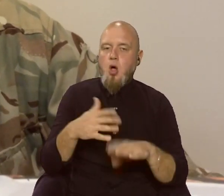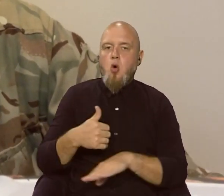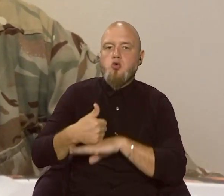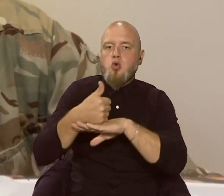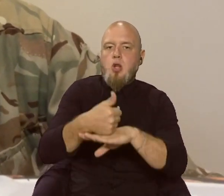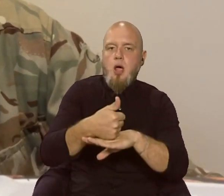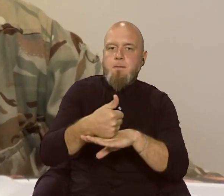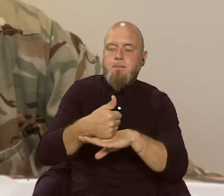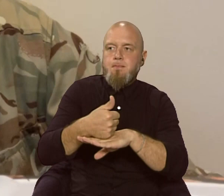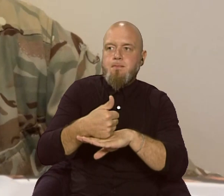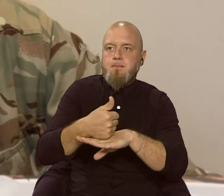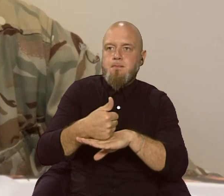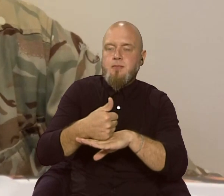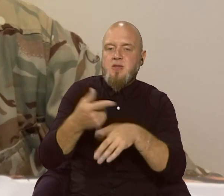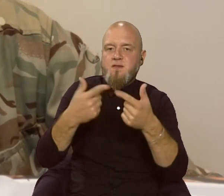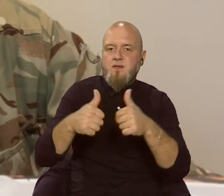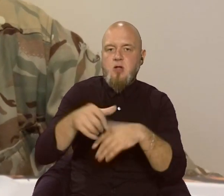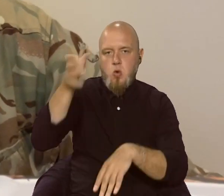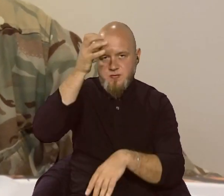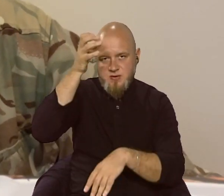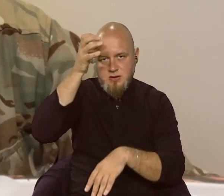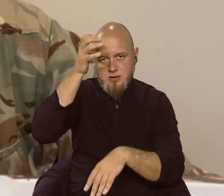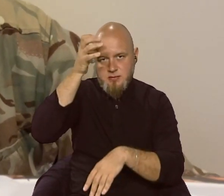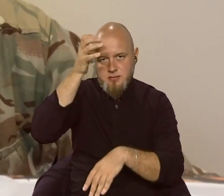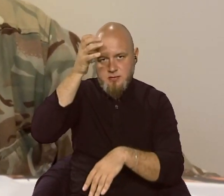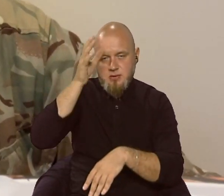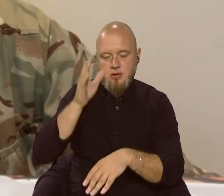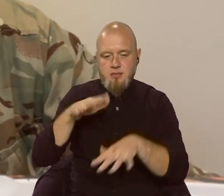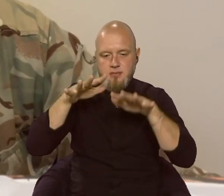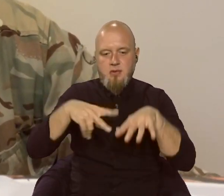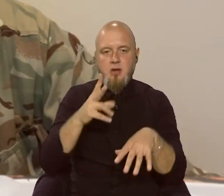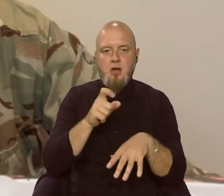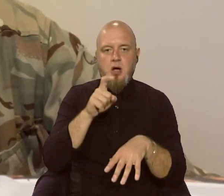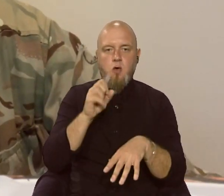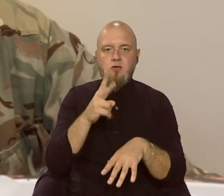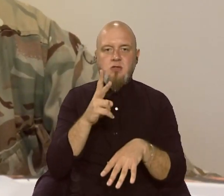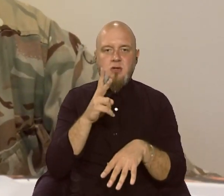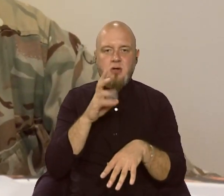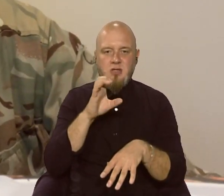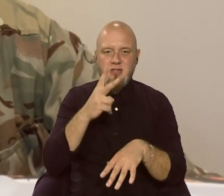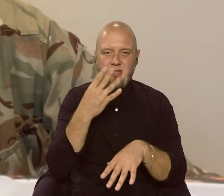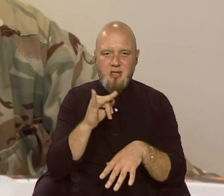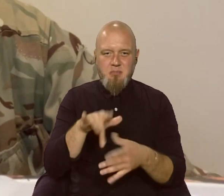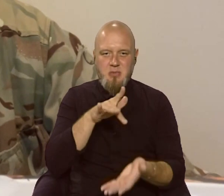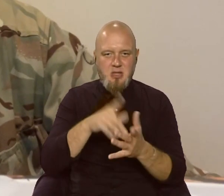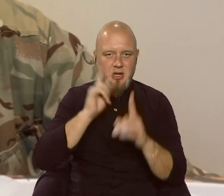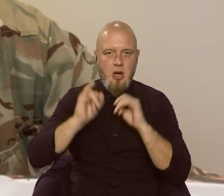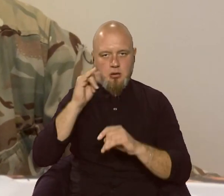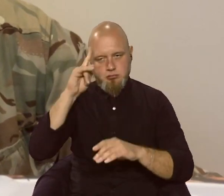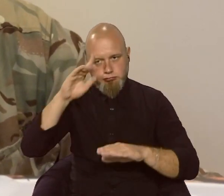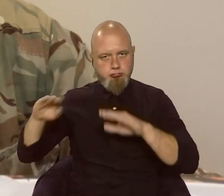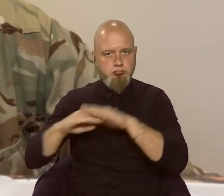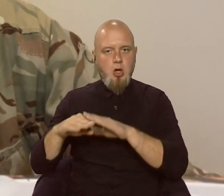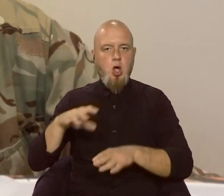очолила відділ освіти в Каховській міській раді і прислужує колаборанту